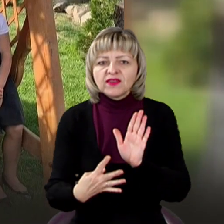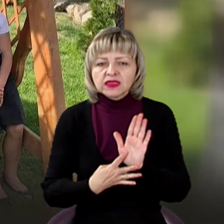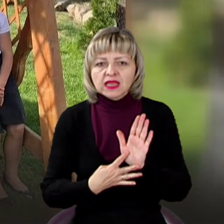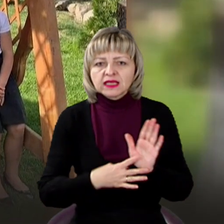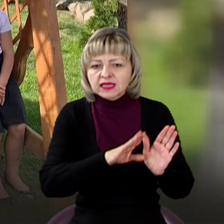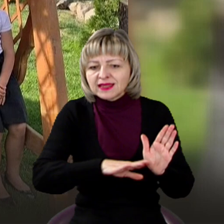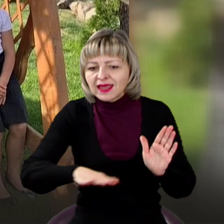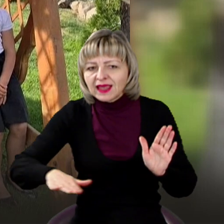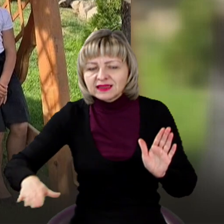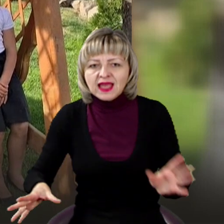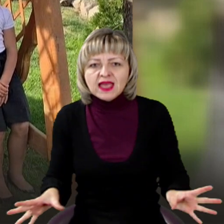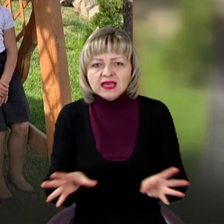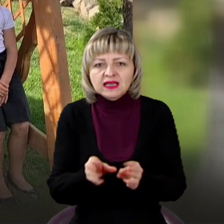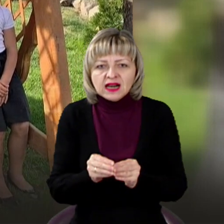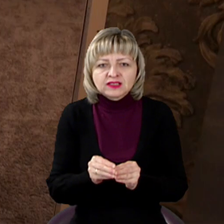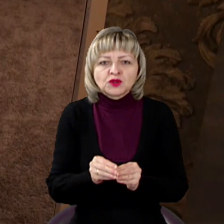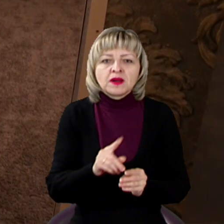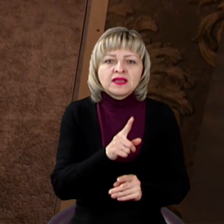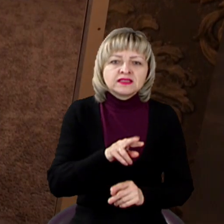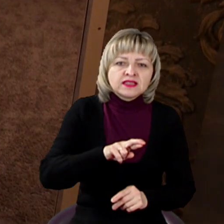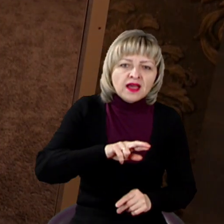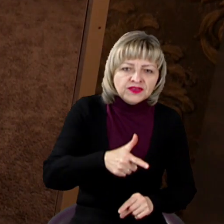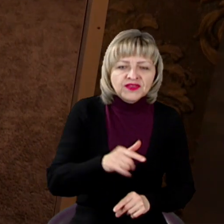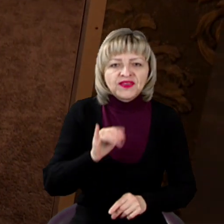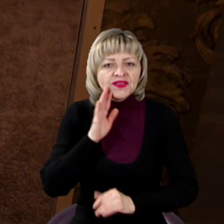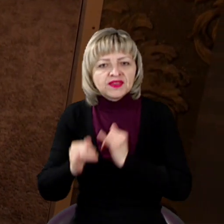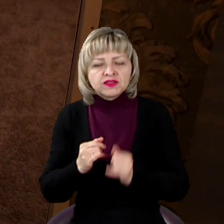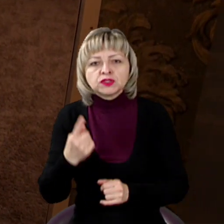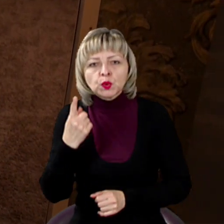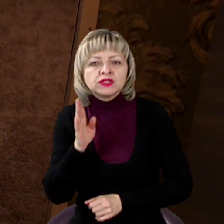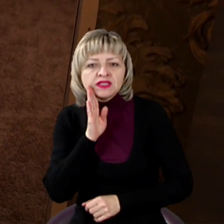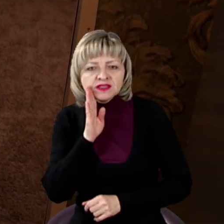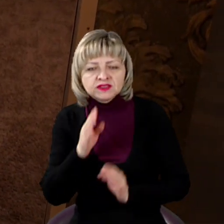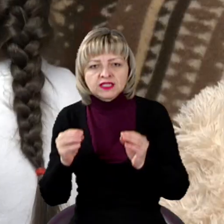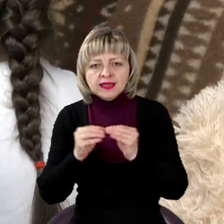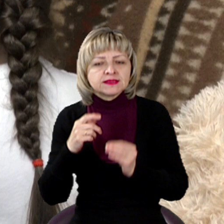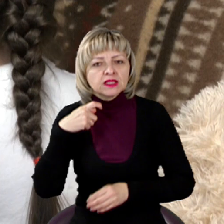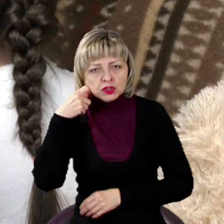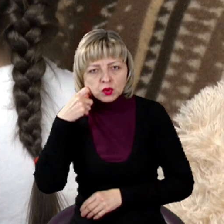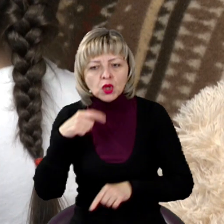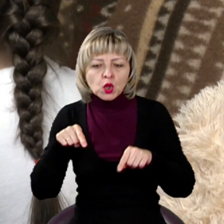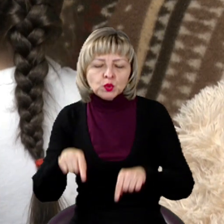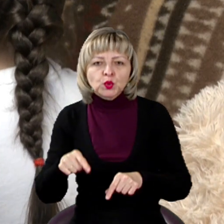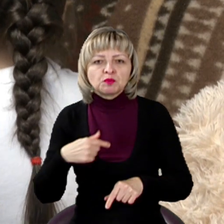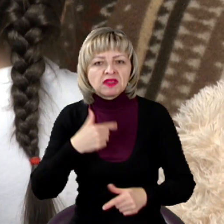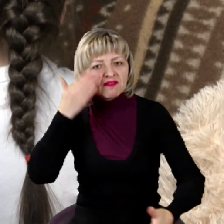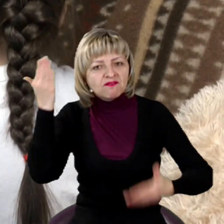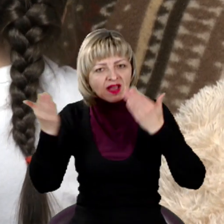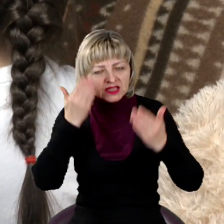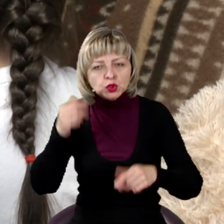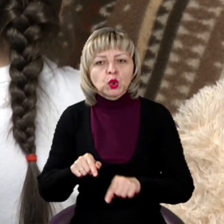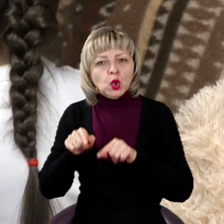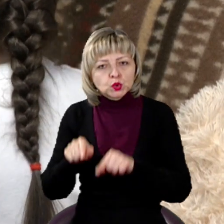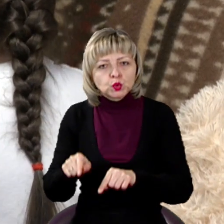19 дітей разом з дітьми, невістками. Одній з вихованок Марії 10 років. Тут мені весело, тут я